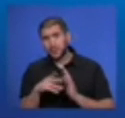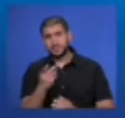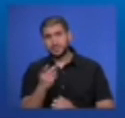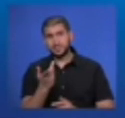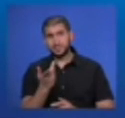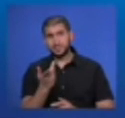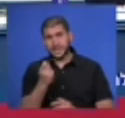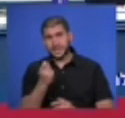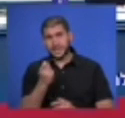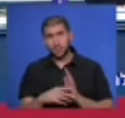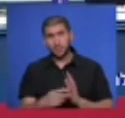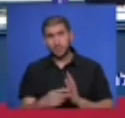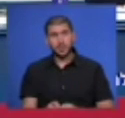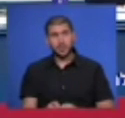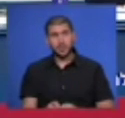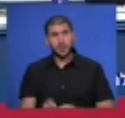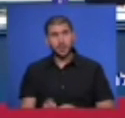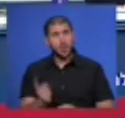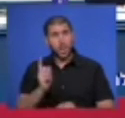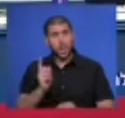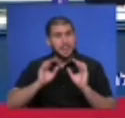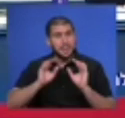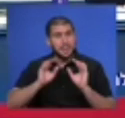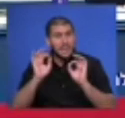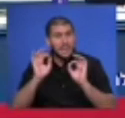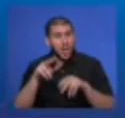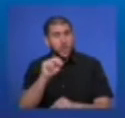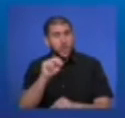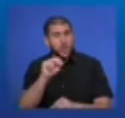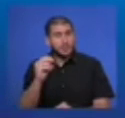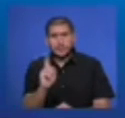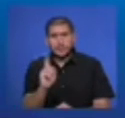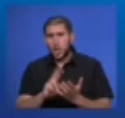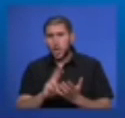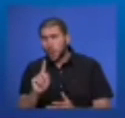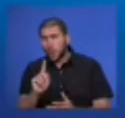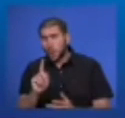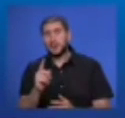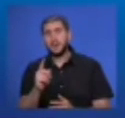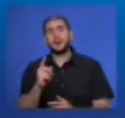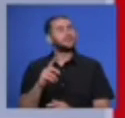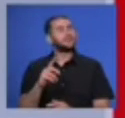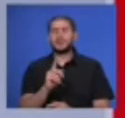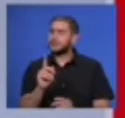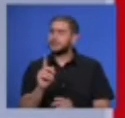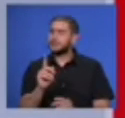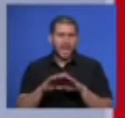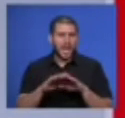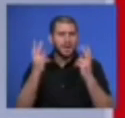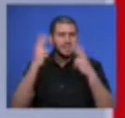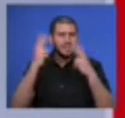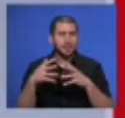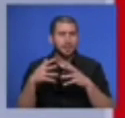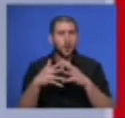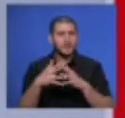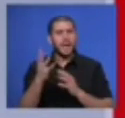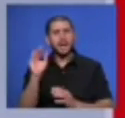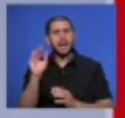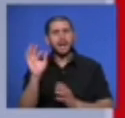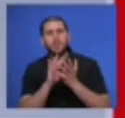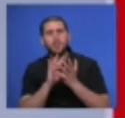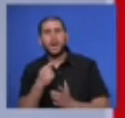פחות. לא דיברתם אפילו על הנושאים האלה. זה לא נכון, בהסכם הקואליציוני... בהסכם הקואליציוני היה כתוב שאני